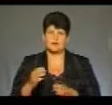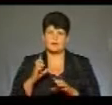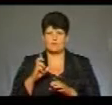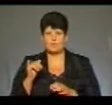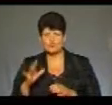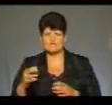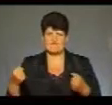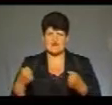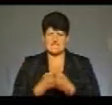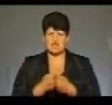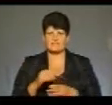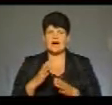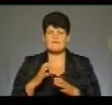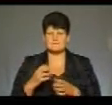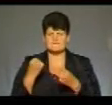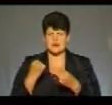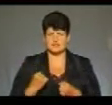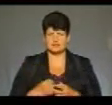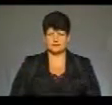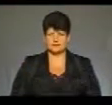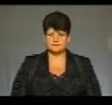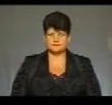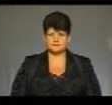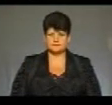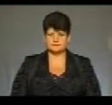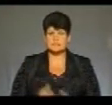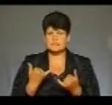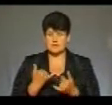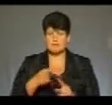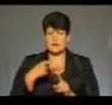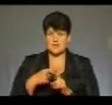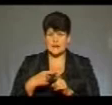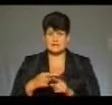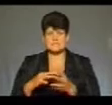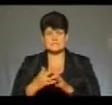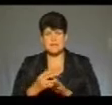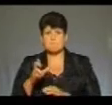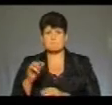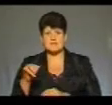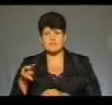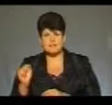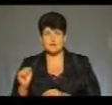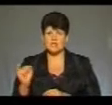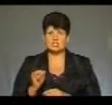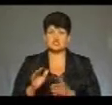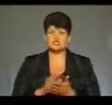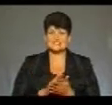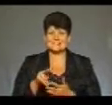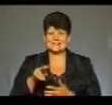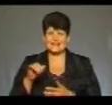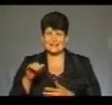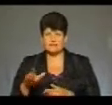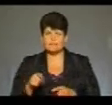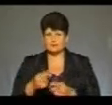із вантажівкою. На місці аварії була і наша знімальна група. Ми знаходимося на перехресті між селами Біла та Чистилів. Саме тут близько 14-ї